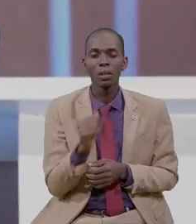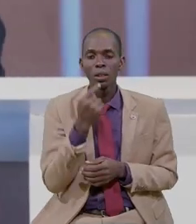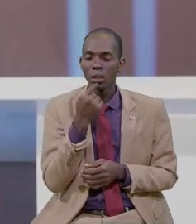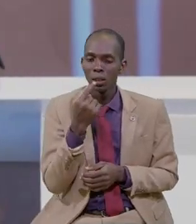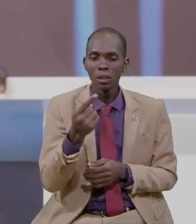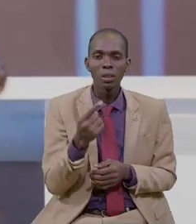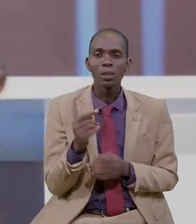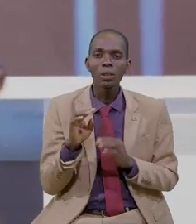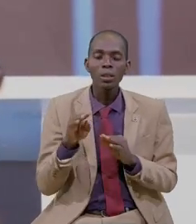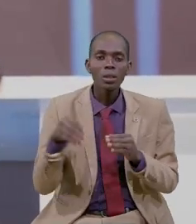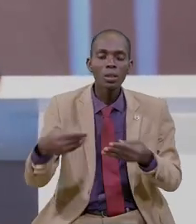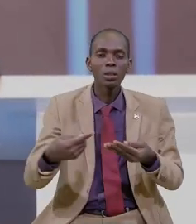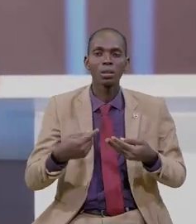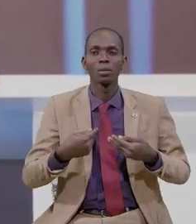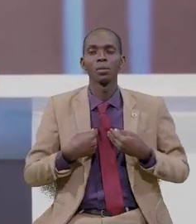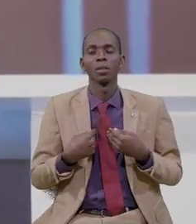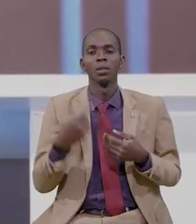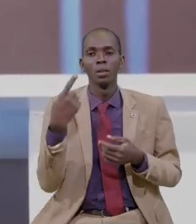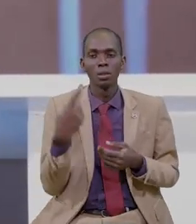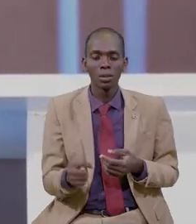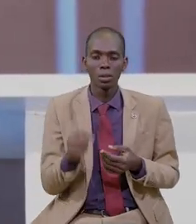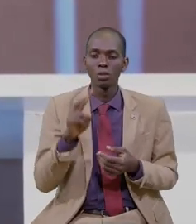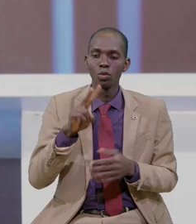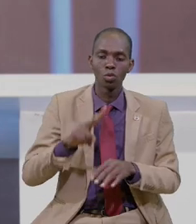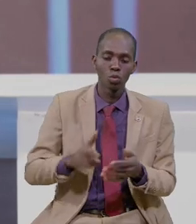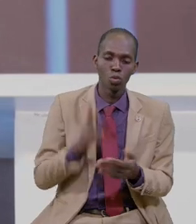a dit, moi, donne-moi quoi? La double portion.